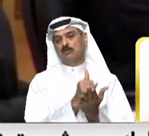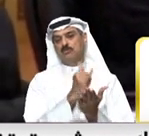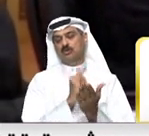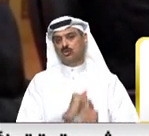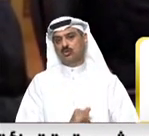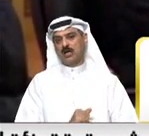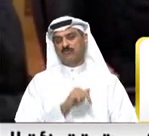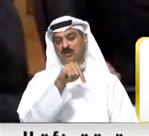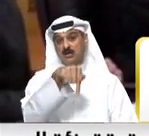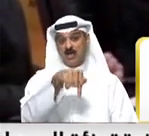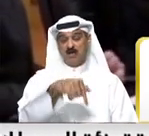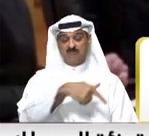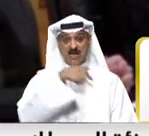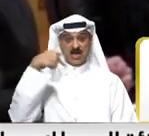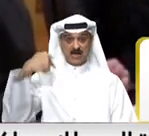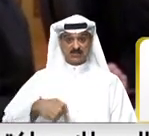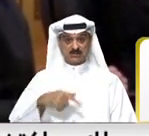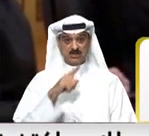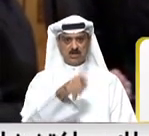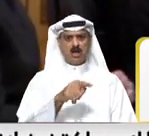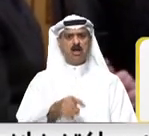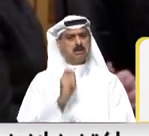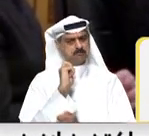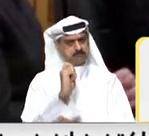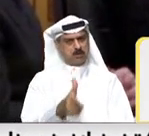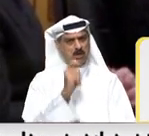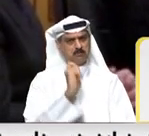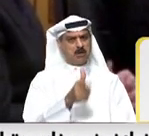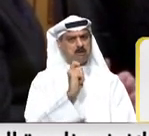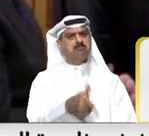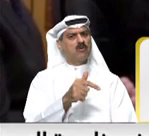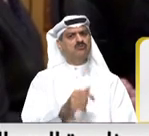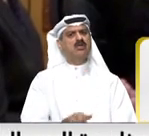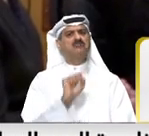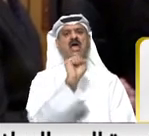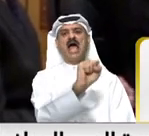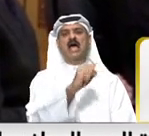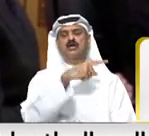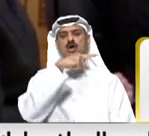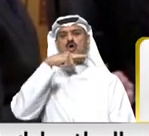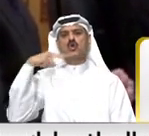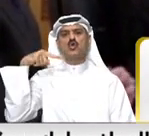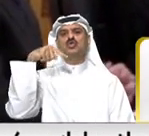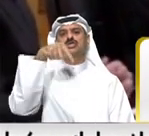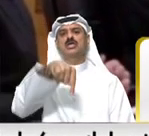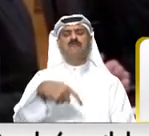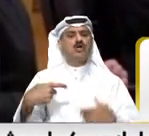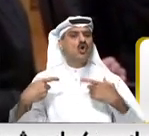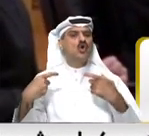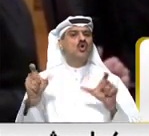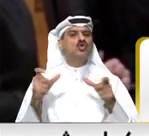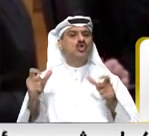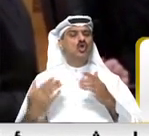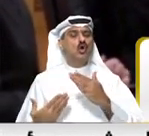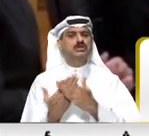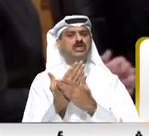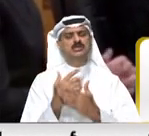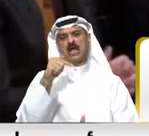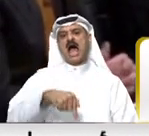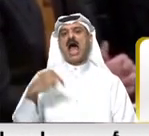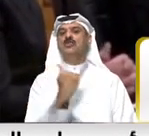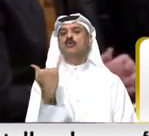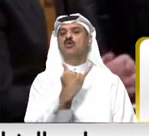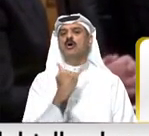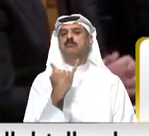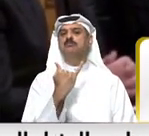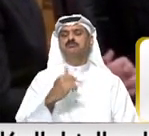أوكرانيا. الصين هي المورد الرئيسي للأدوات الآلية والإلكترونية الدقيقة، وهو أمر بالغ الأهمية لصنع